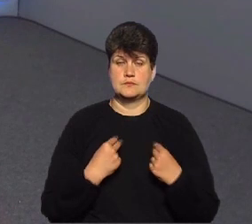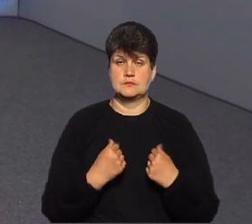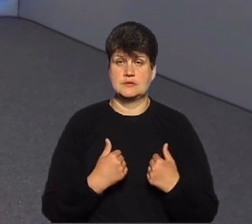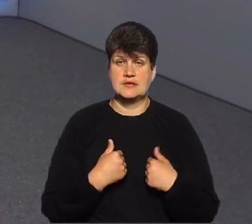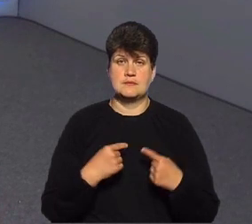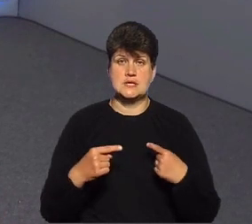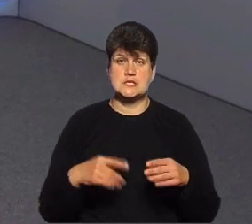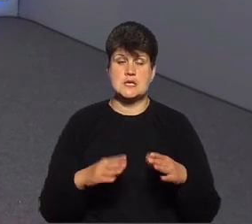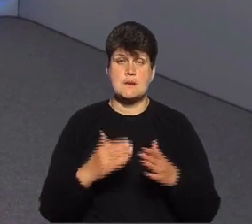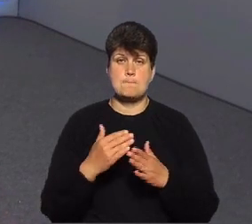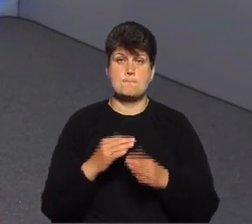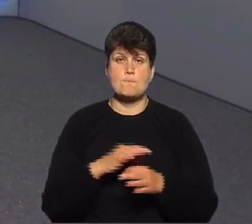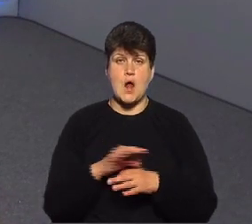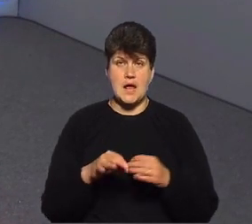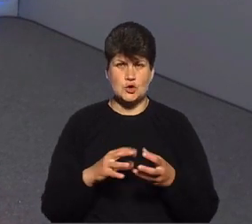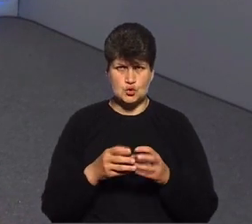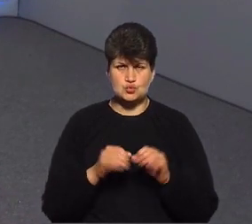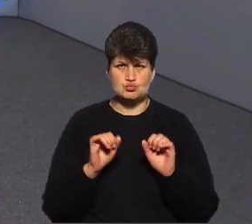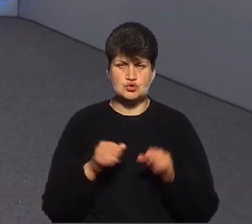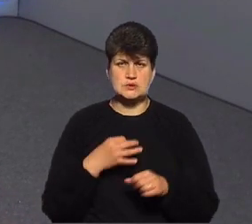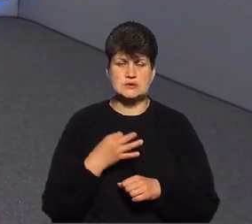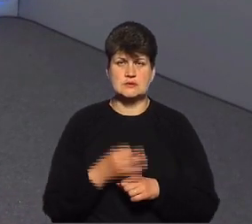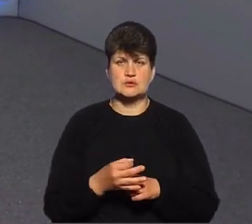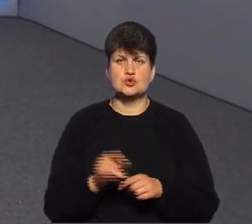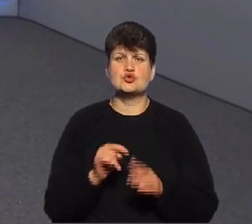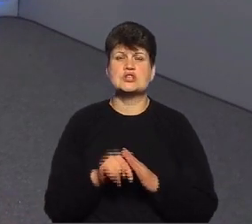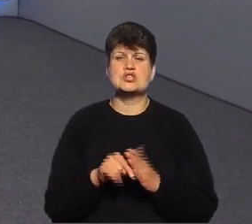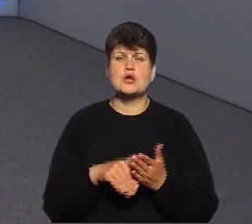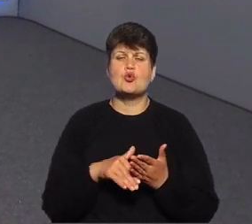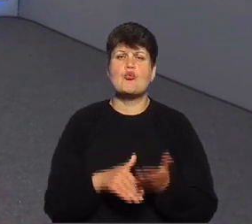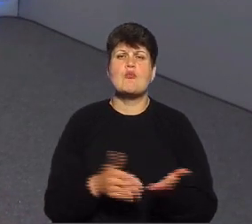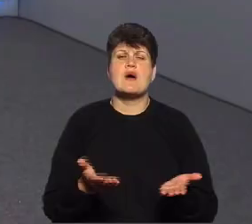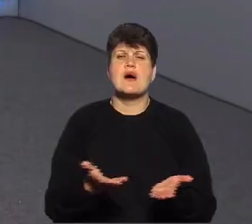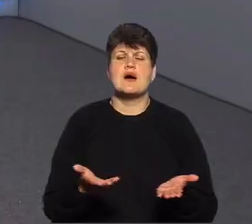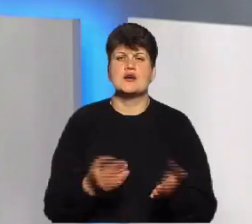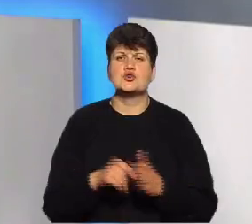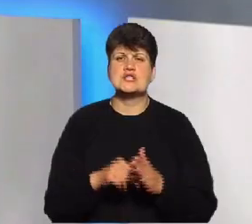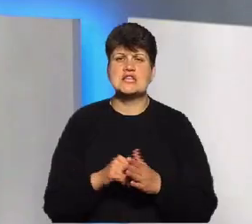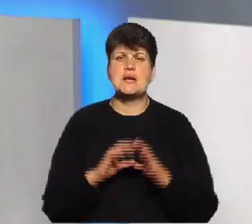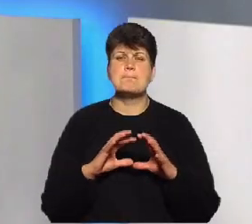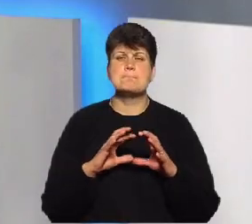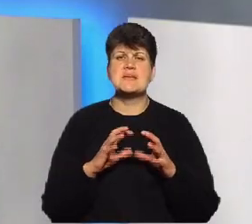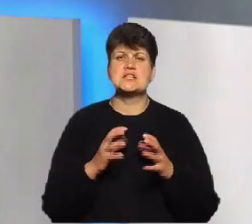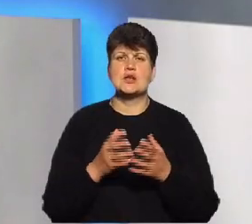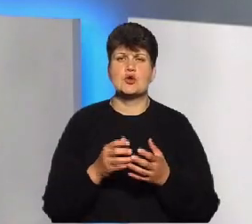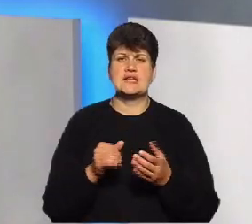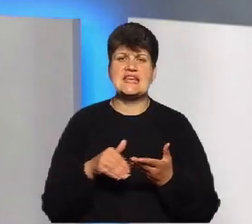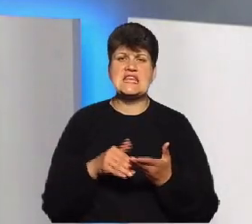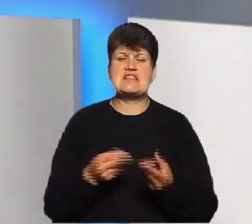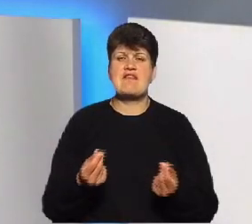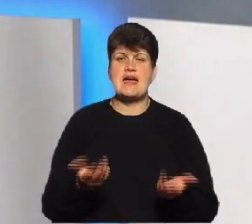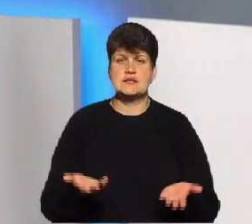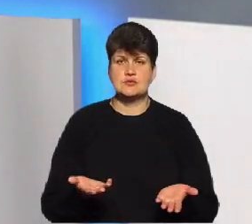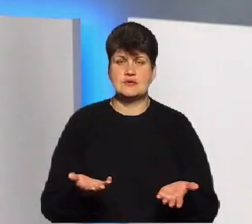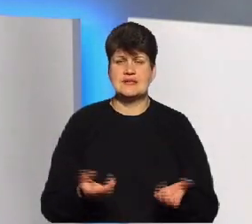Суму, можливо, ви нам скажете, що означає «допомагає» і що таке міжнародний інвестор на гроші привезти? Дивіться, дуже простий, взагалі, дешевий приклад.